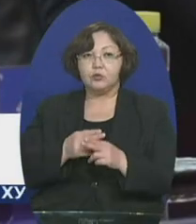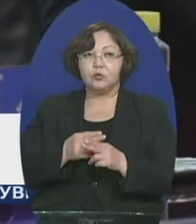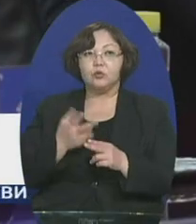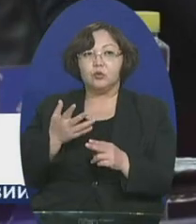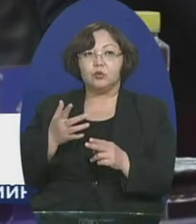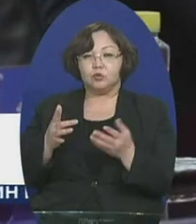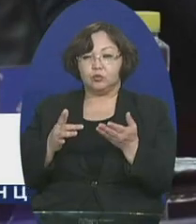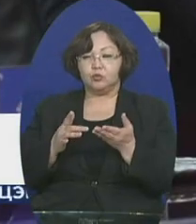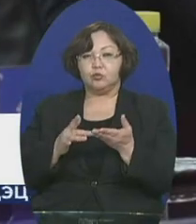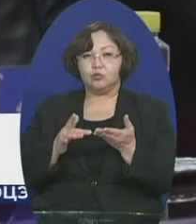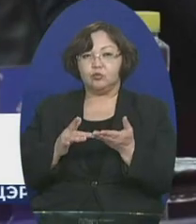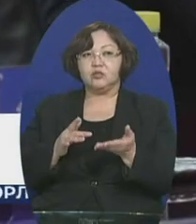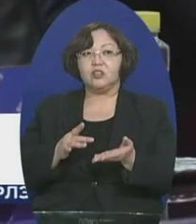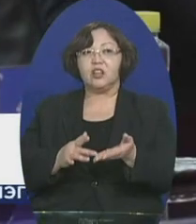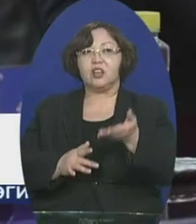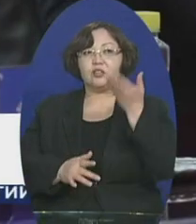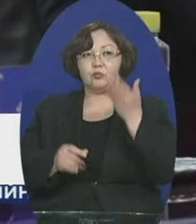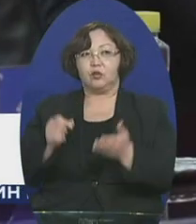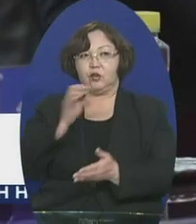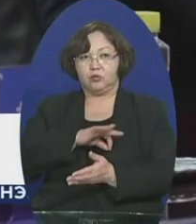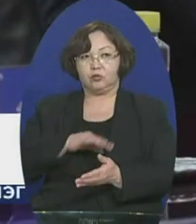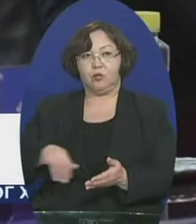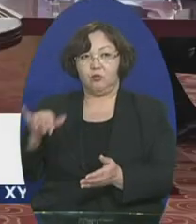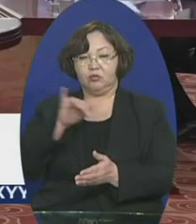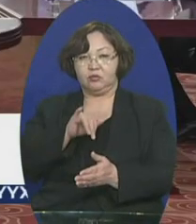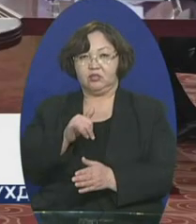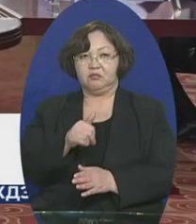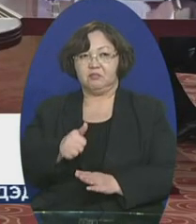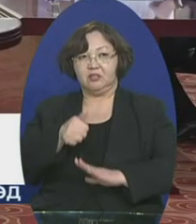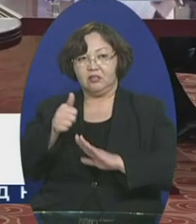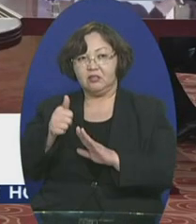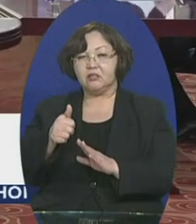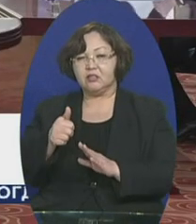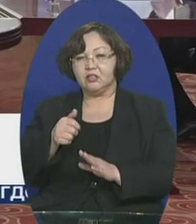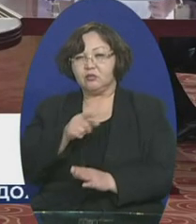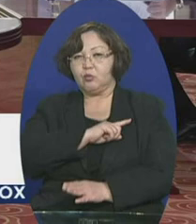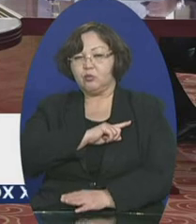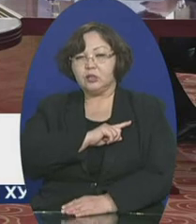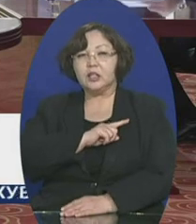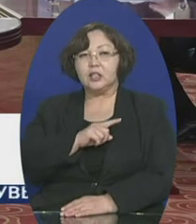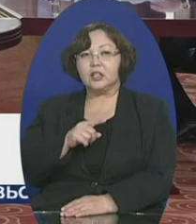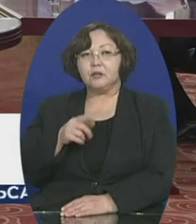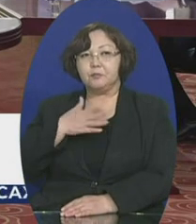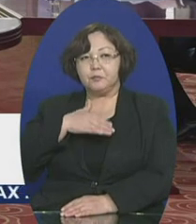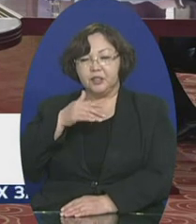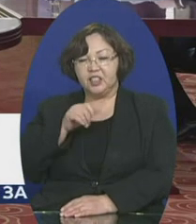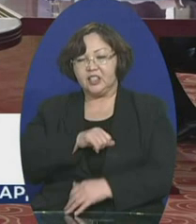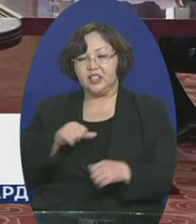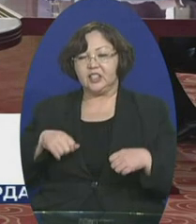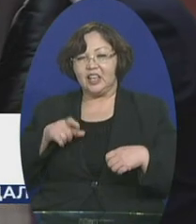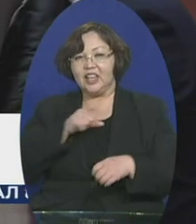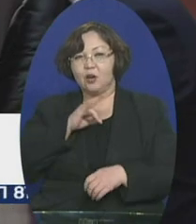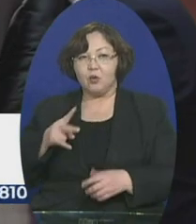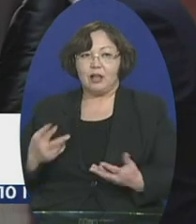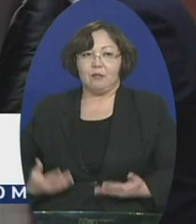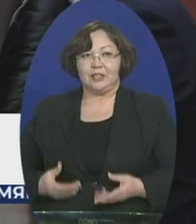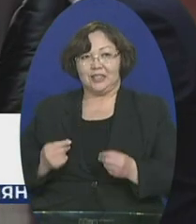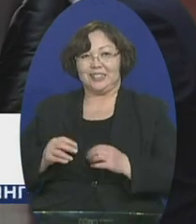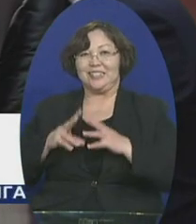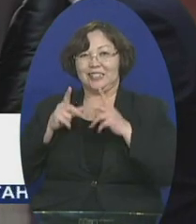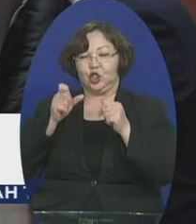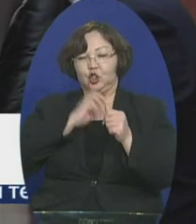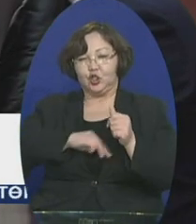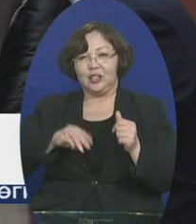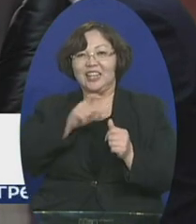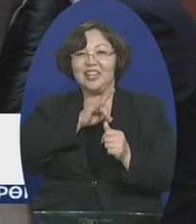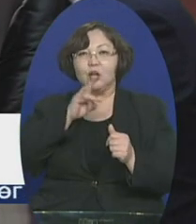дундаас дээш орлоготой улс орнуудыг тэргүүлдэг. Иргэдэд эрүүлэндийн хэв маягийг хэвшүүлж амьдралын чанарыг сайжруулахад эрүүл Хятад санаачлага